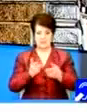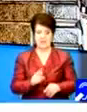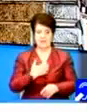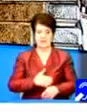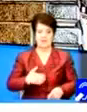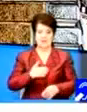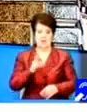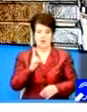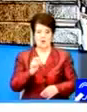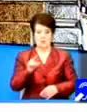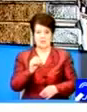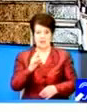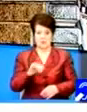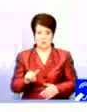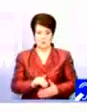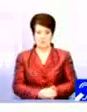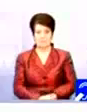primarul Ruslan Codreanu.